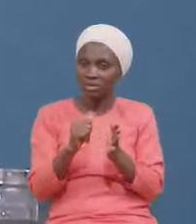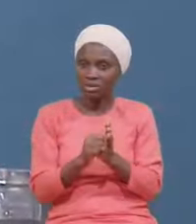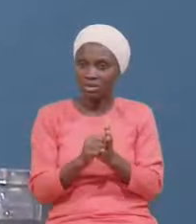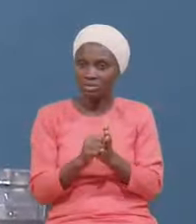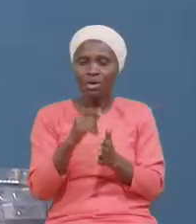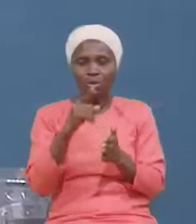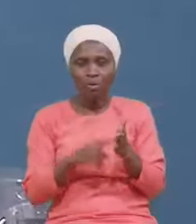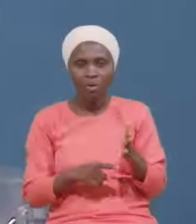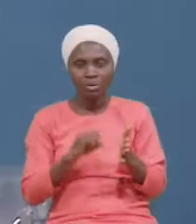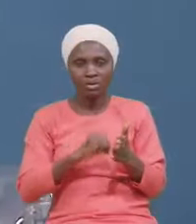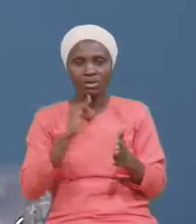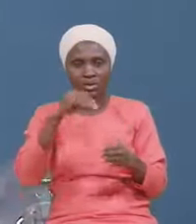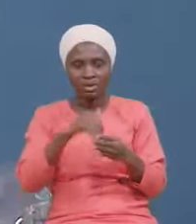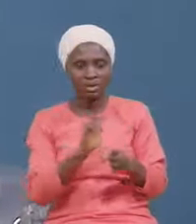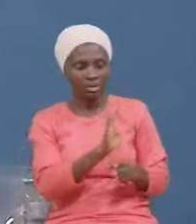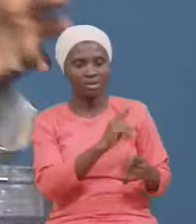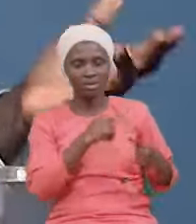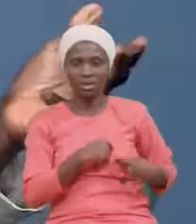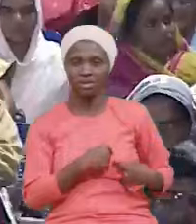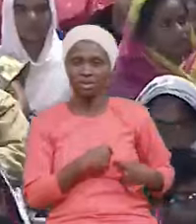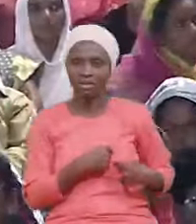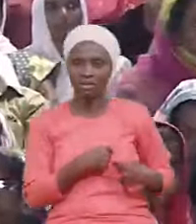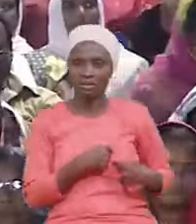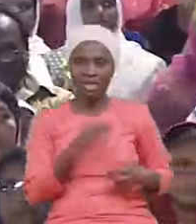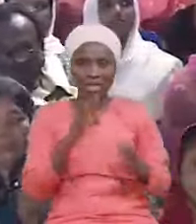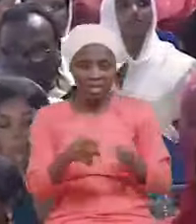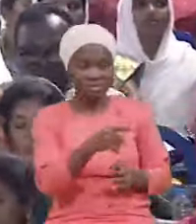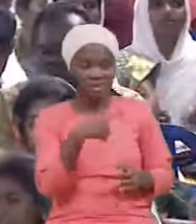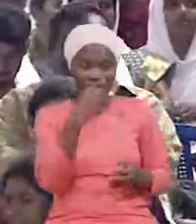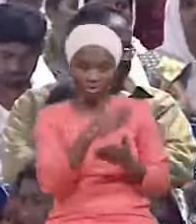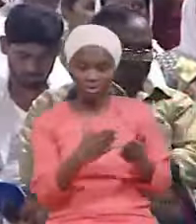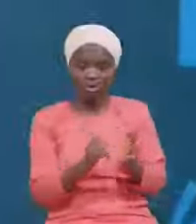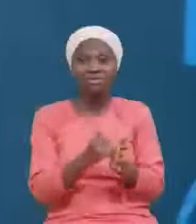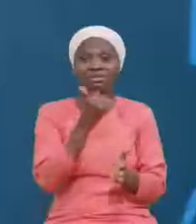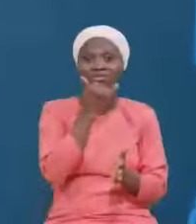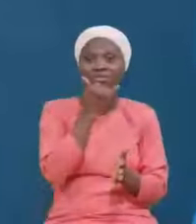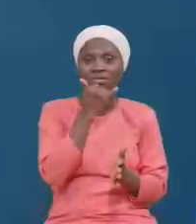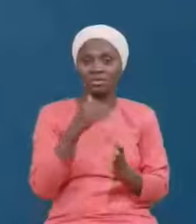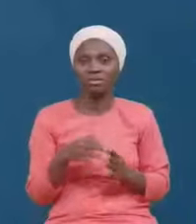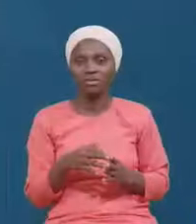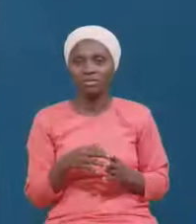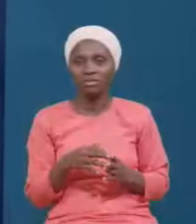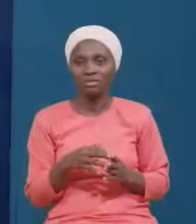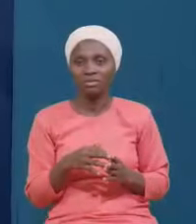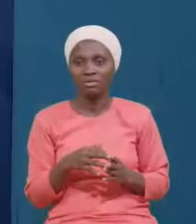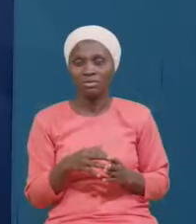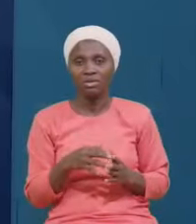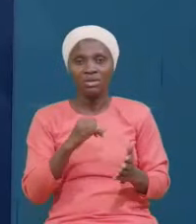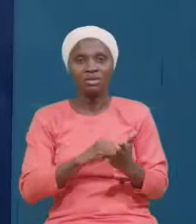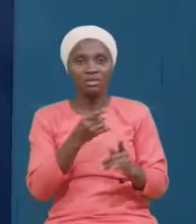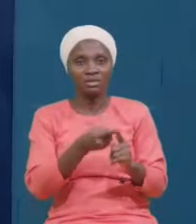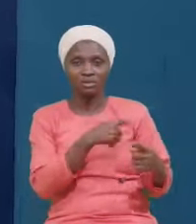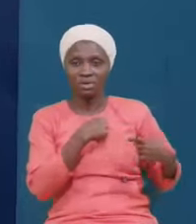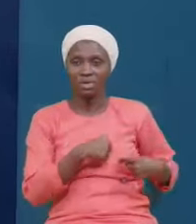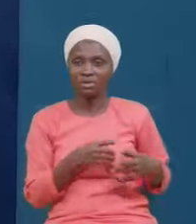హిస్ హార్ట్ మీరు ఆయన హృదయములో ఏముందో గమనిస్తారు ఇఫ్ హి సేస్ సంథింగ్ రాంగ్ ఏదైనా పొరపాటుగా చెప్తే దట్స్ వాట్స్ ఇన్ హార్ట్ ఇదిగో